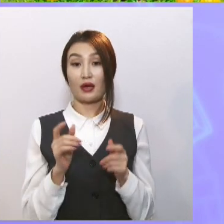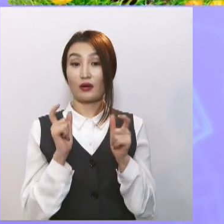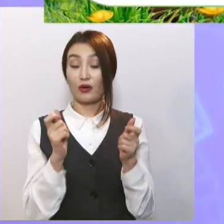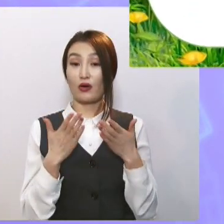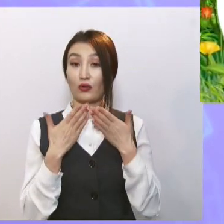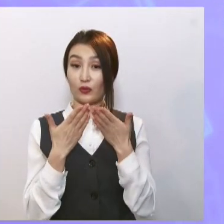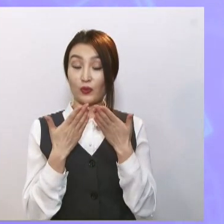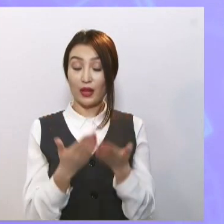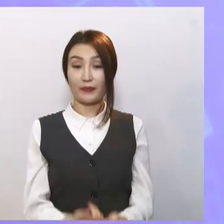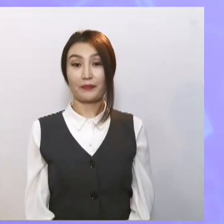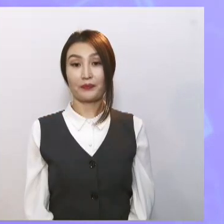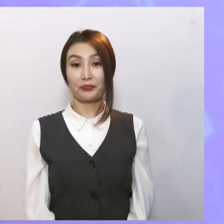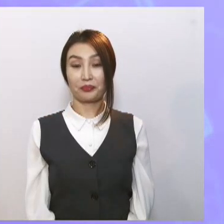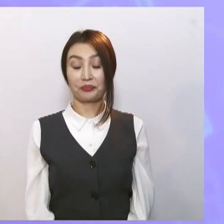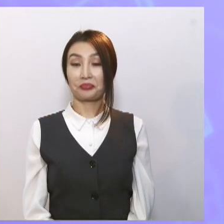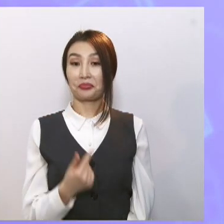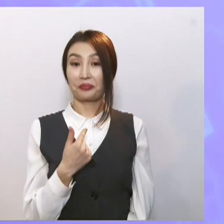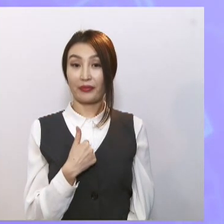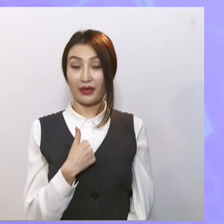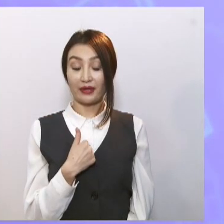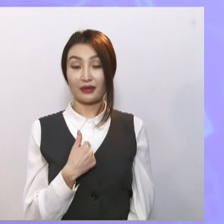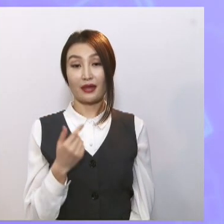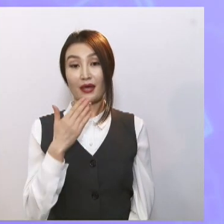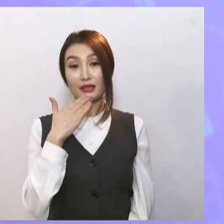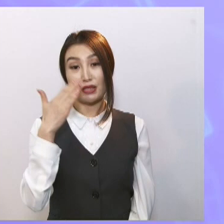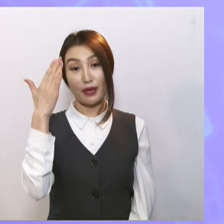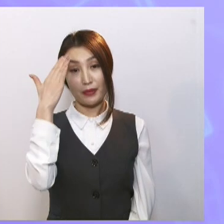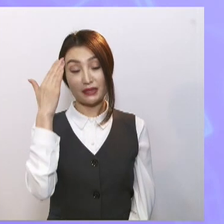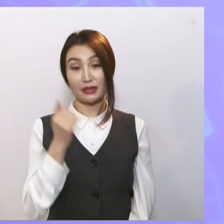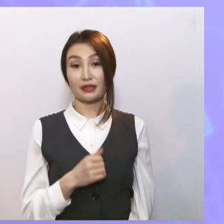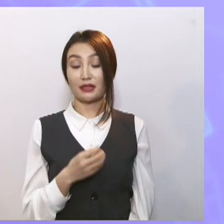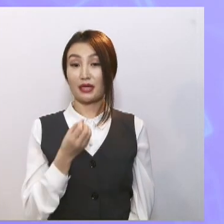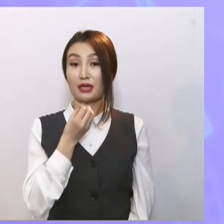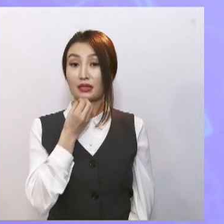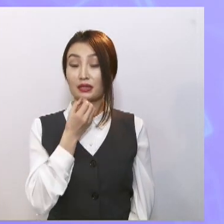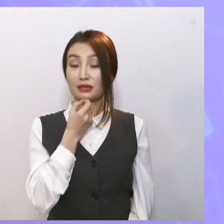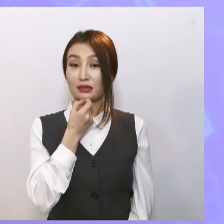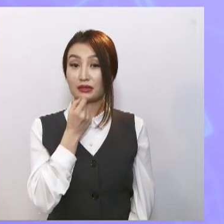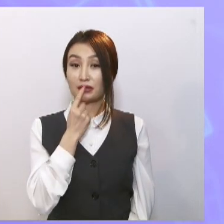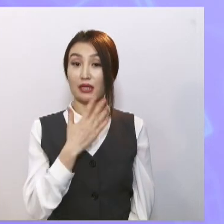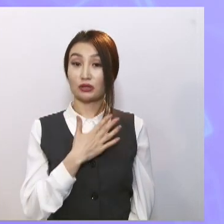окугула. Мен жай мезгилин жакшы көрөмүн.